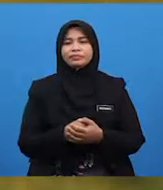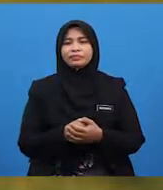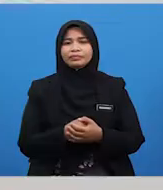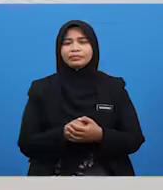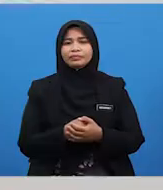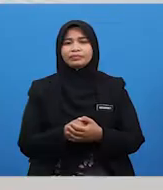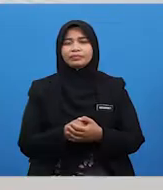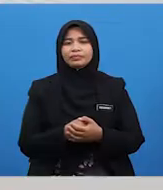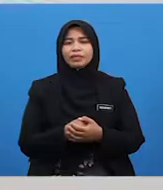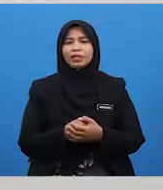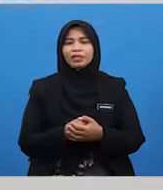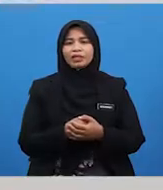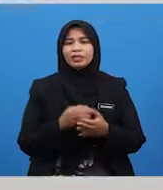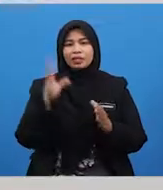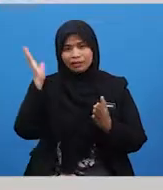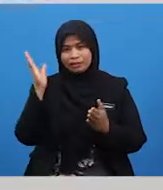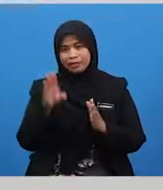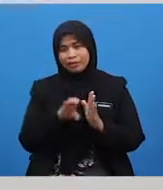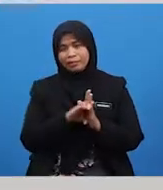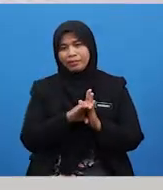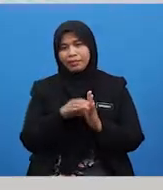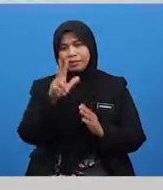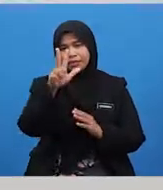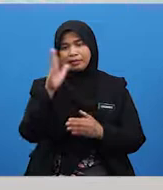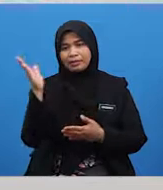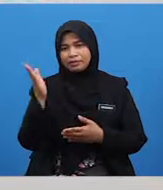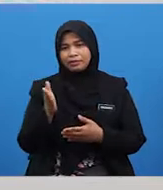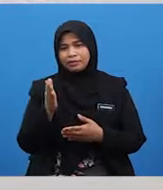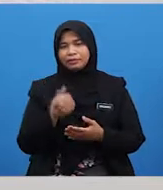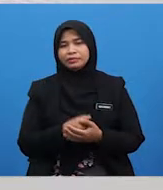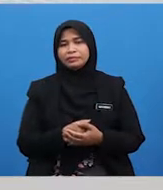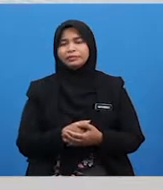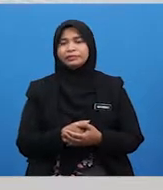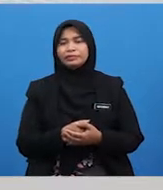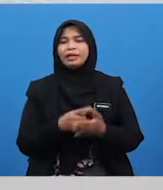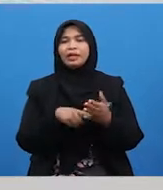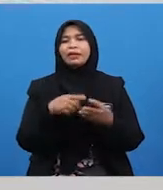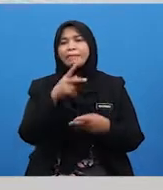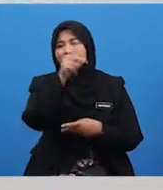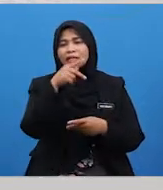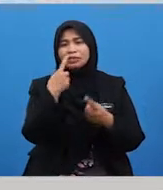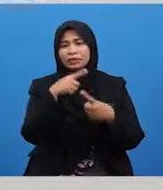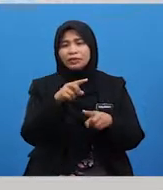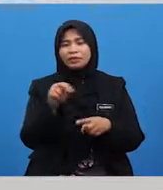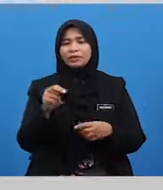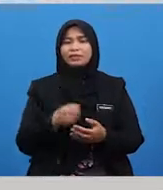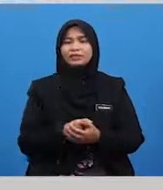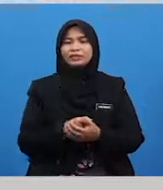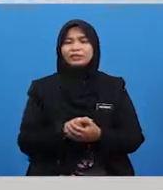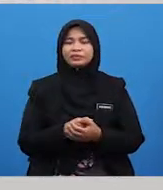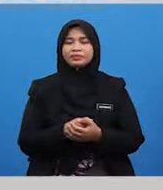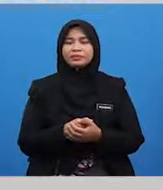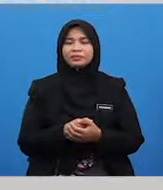tahniah. Baik, cuba lihat gambar ketiga. Apakah jawapannya murid-murid? Murid-murid